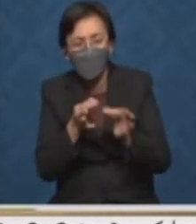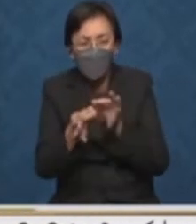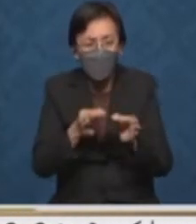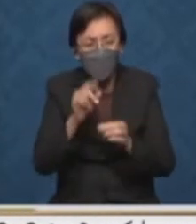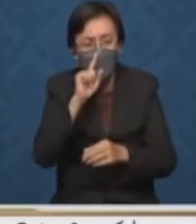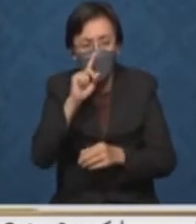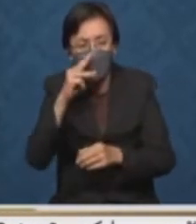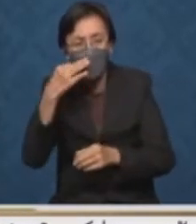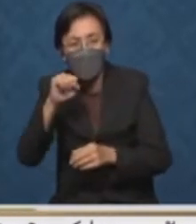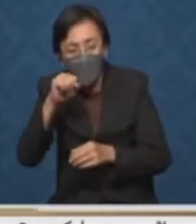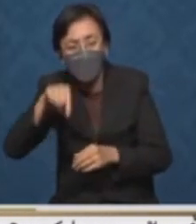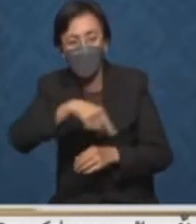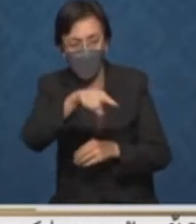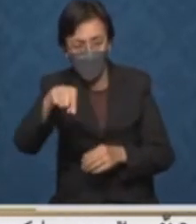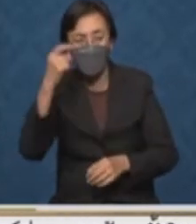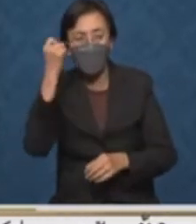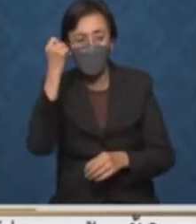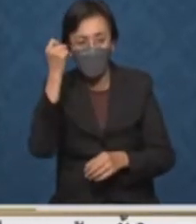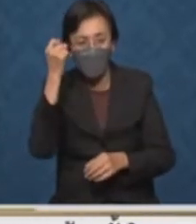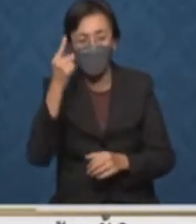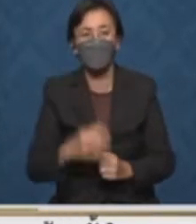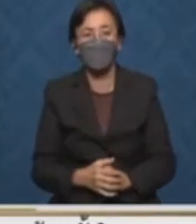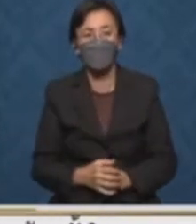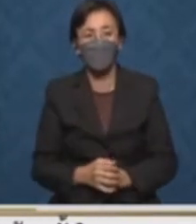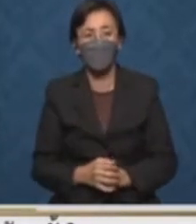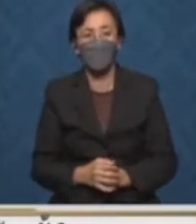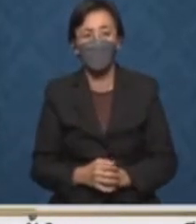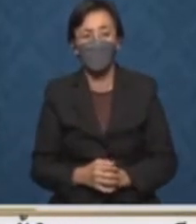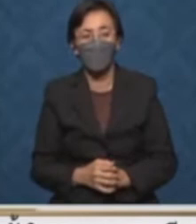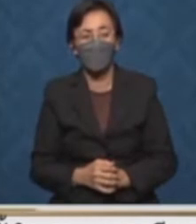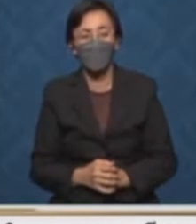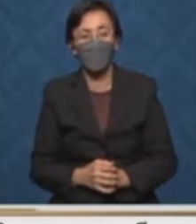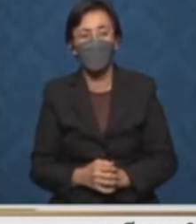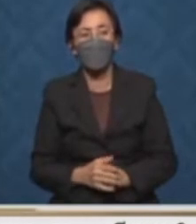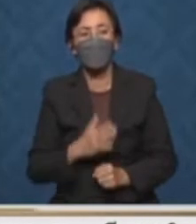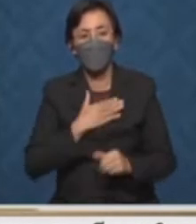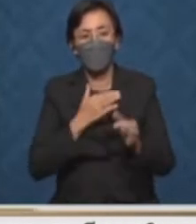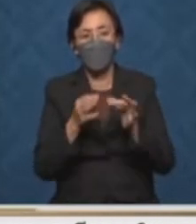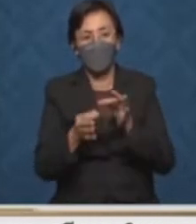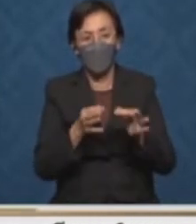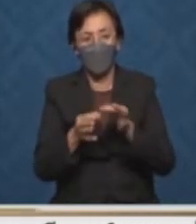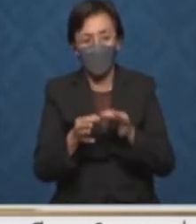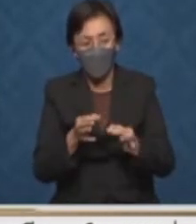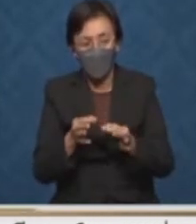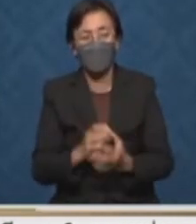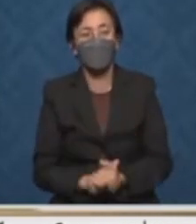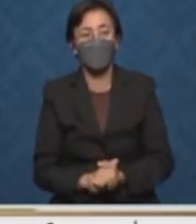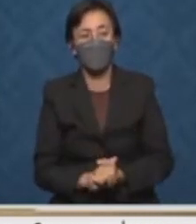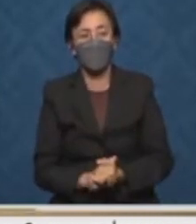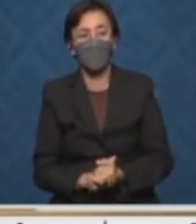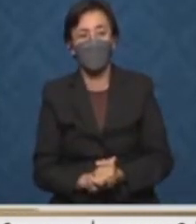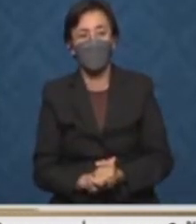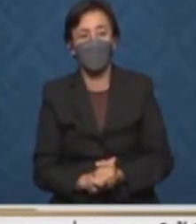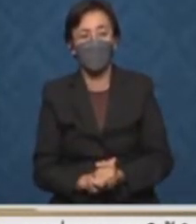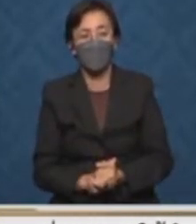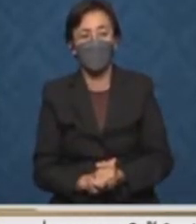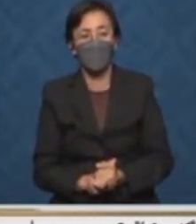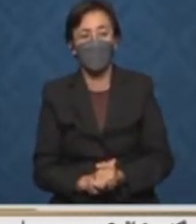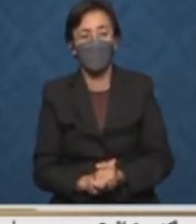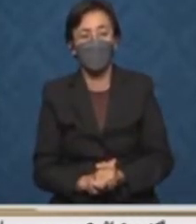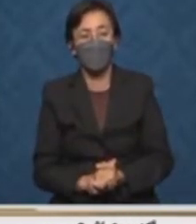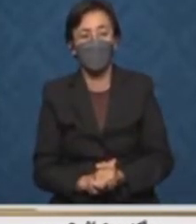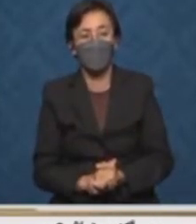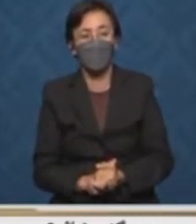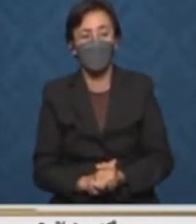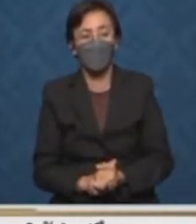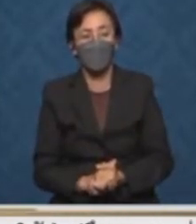ายแล้วมันมามีผลอย่างไรนะผมเรียนอย่างนี้ครับว่ากำลังที่เข้มแข็งนะครับนำ